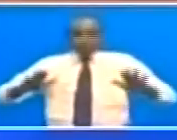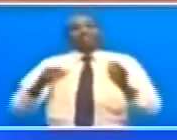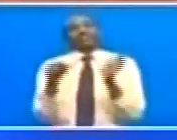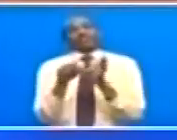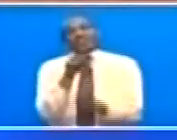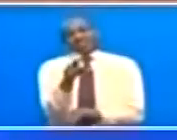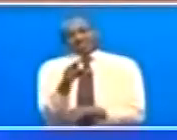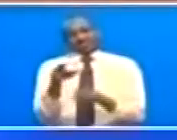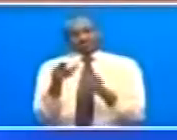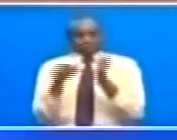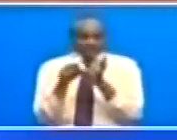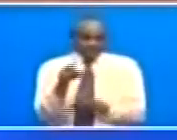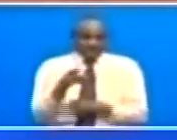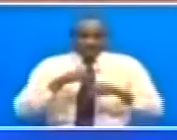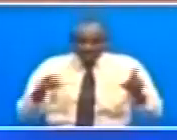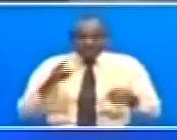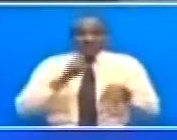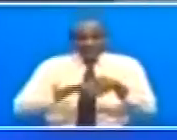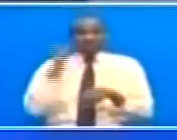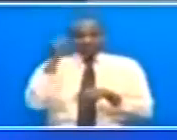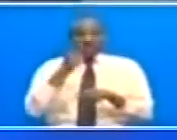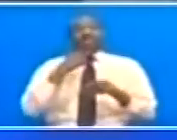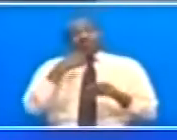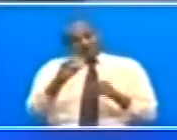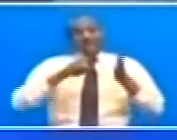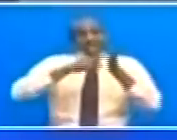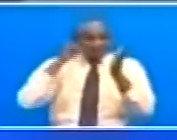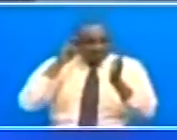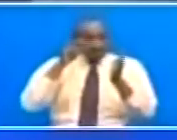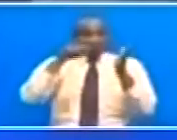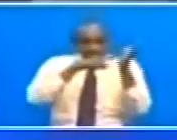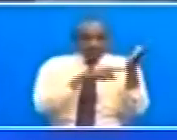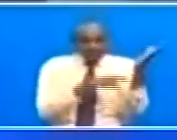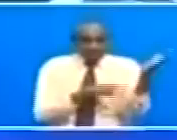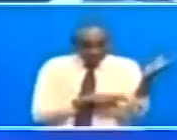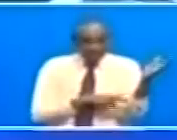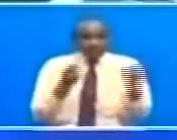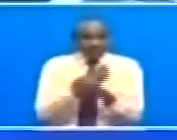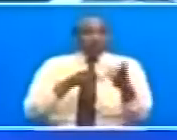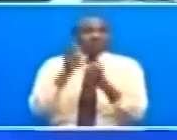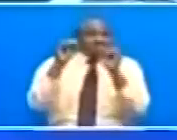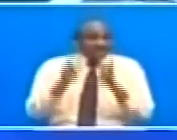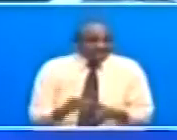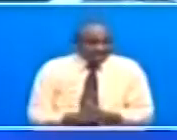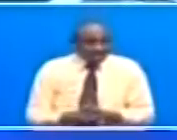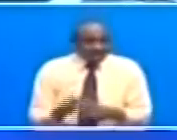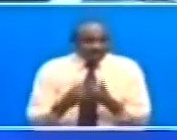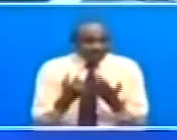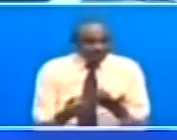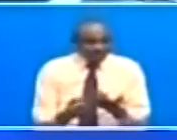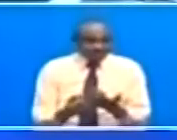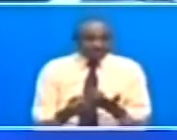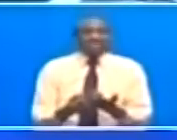na kuibana sekta ya elimu, lakini baada ya rais kutoa sababu zinazofanya serikali kushindwa kukimu mahitaji ya walimu. Uhuru